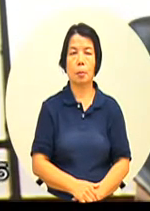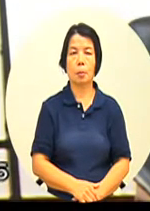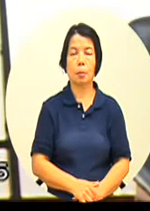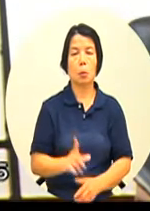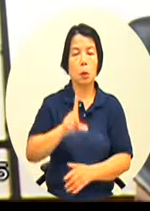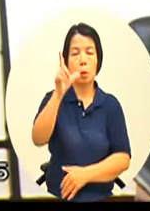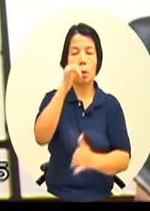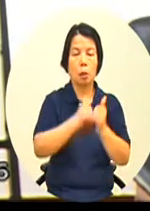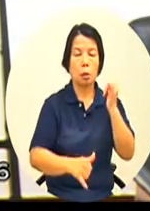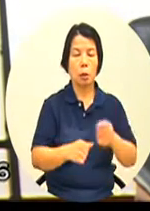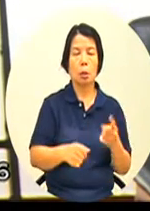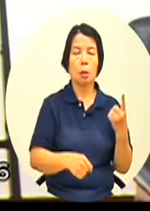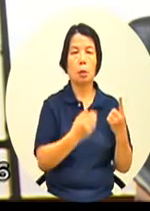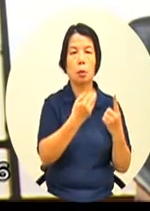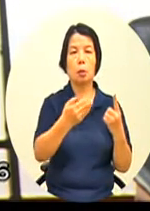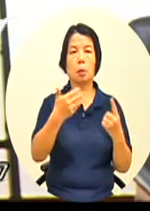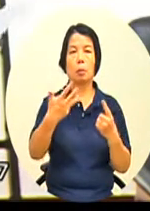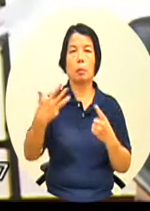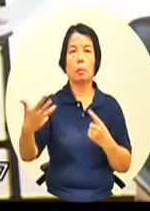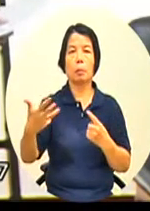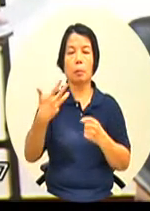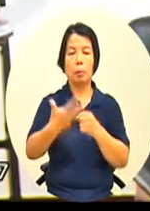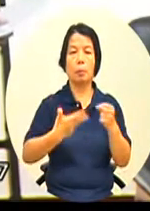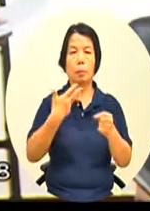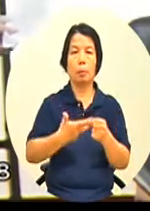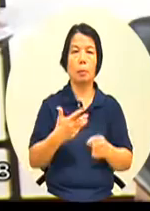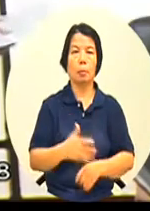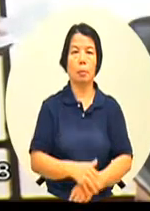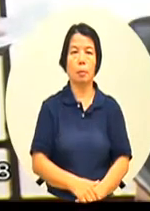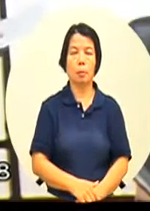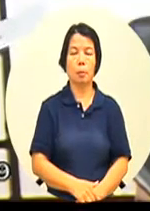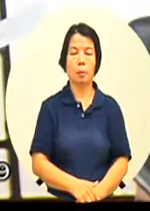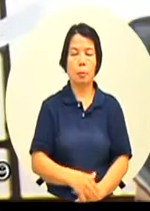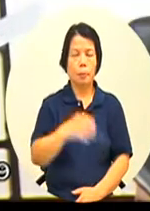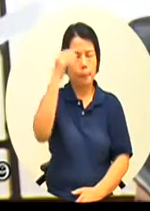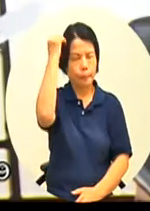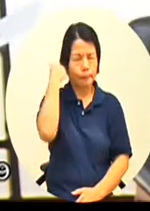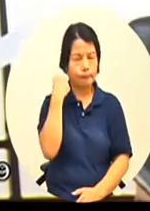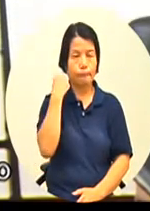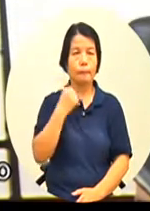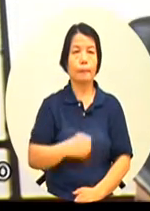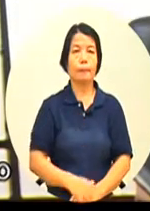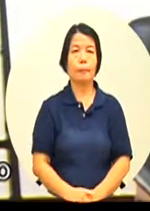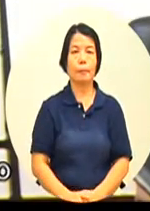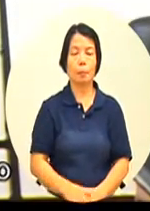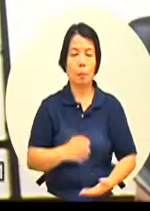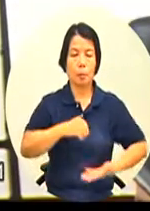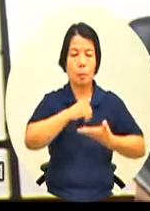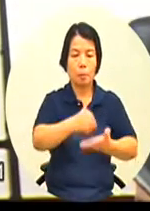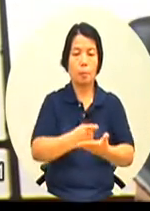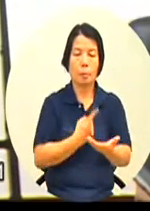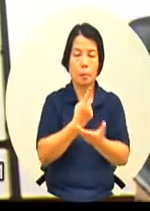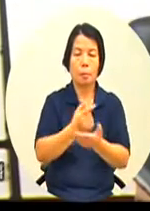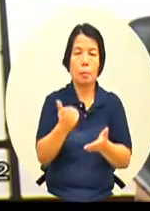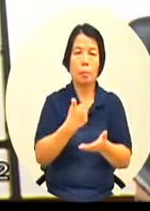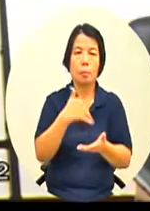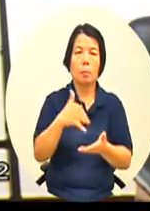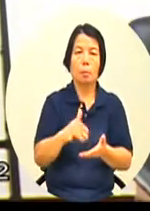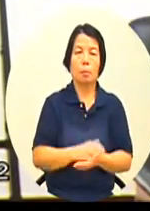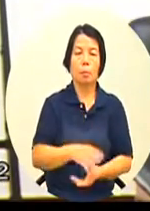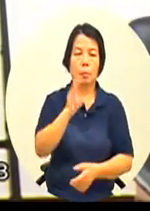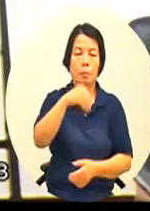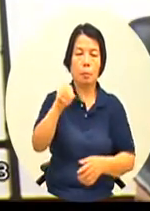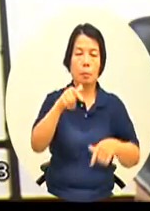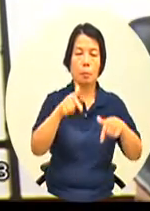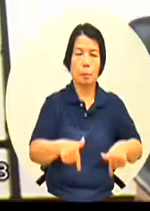是1988年，可以说是最早提出这参与式预算的是巴西哈，一